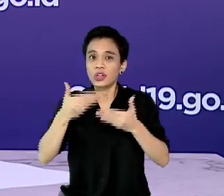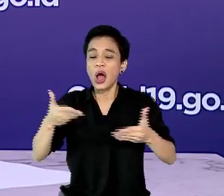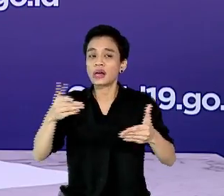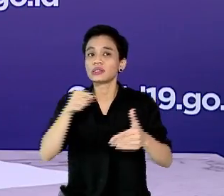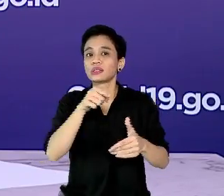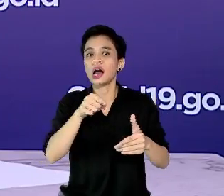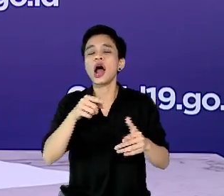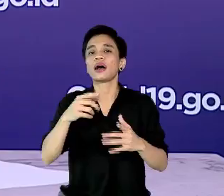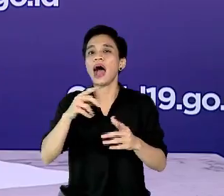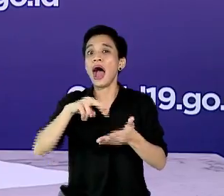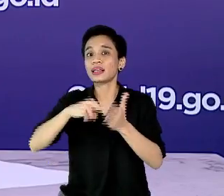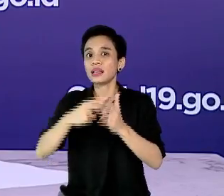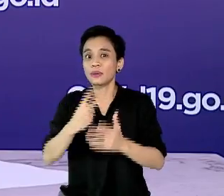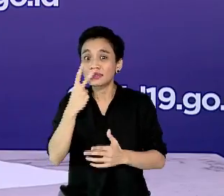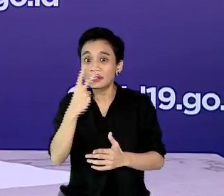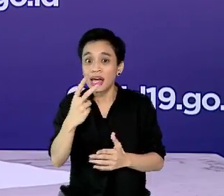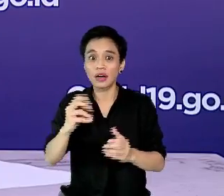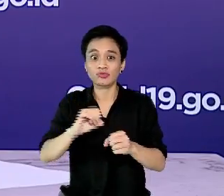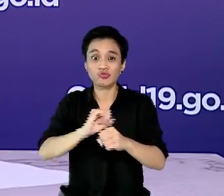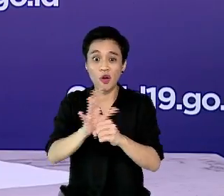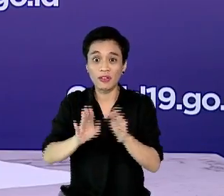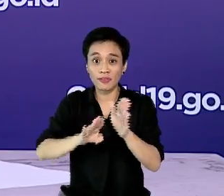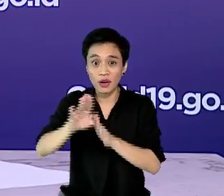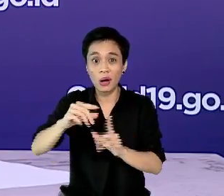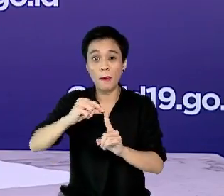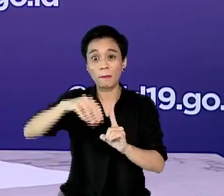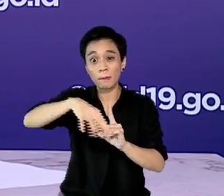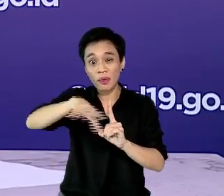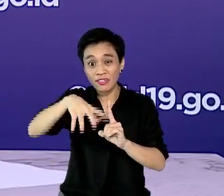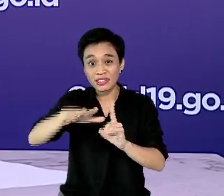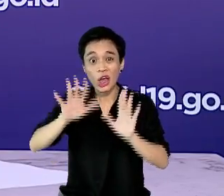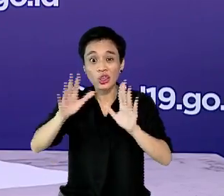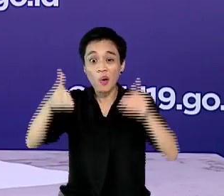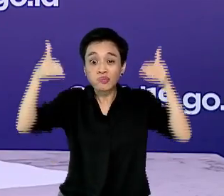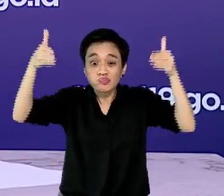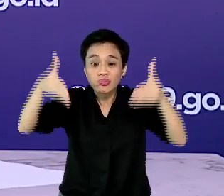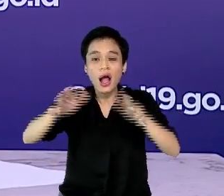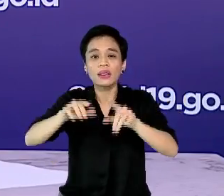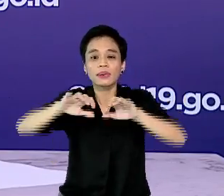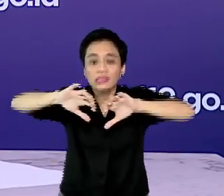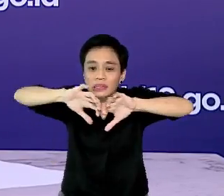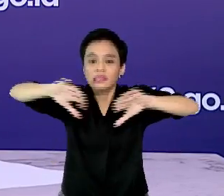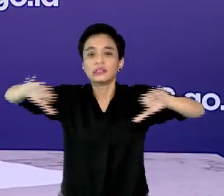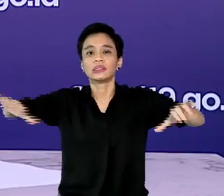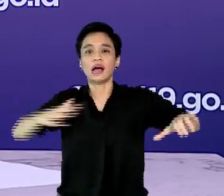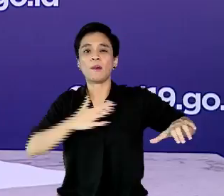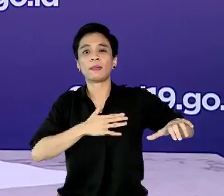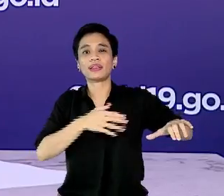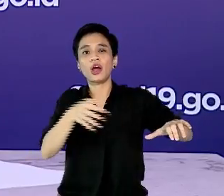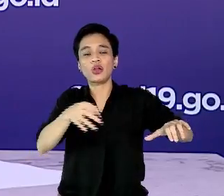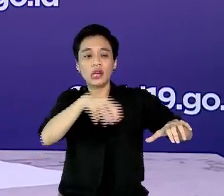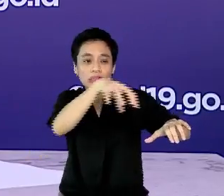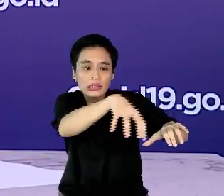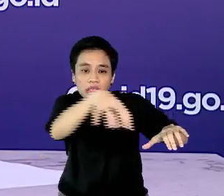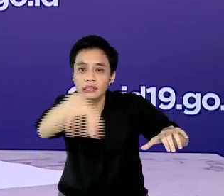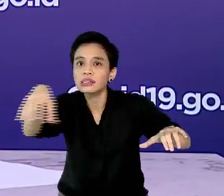menilai di tingkat provinsi saja, namun perlu untuk menilai hingga tingkat kabupaten kota. Jika terdapat kabupaten kota yang sudah